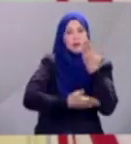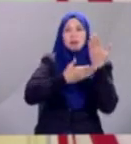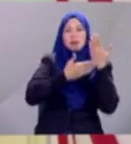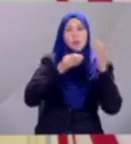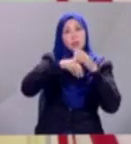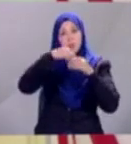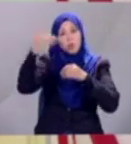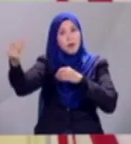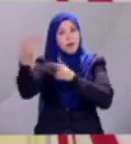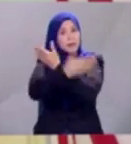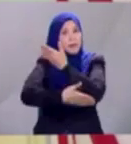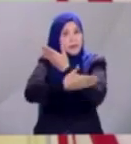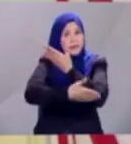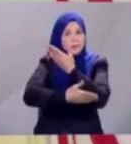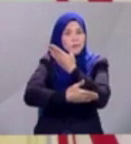pun